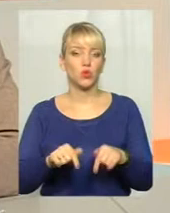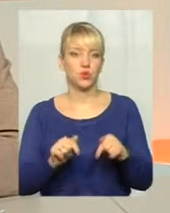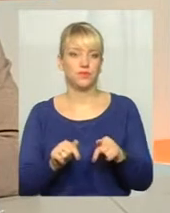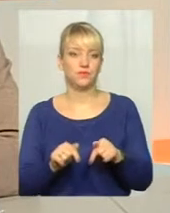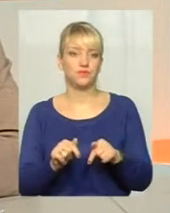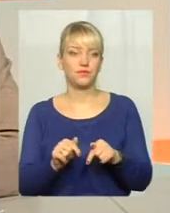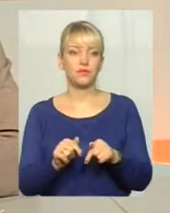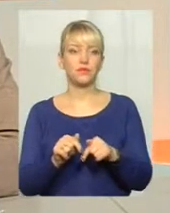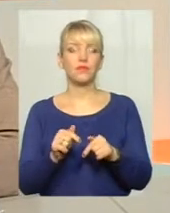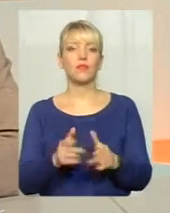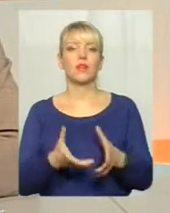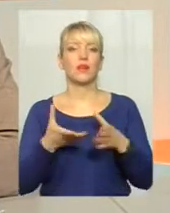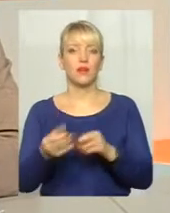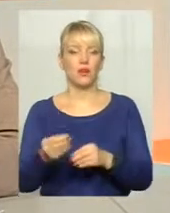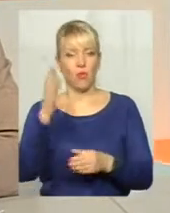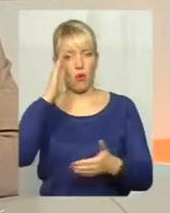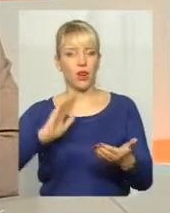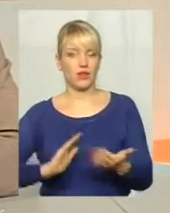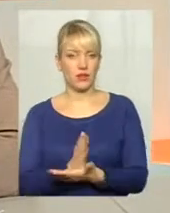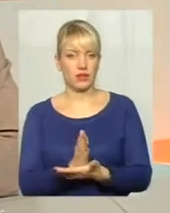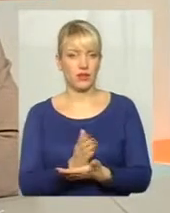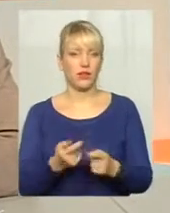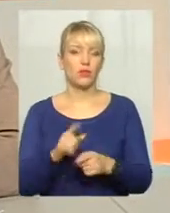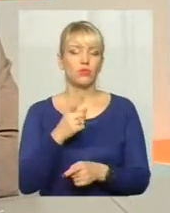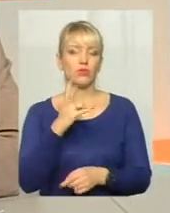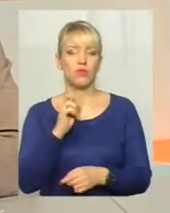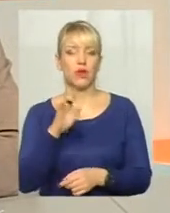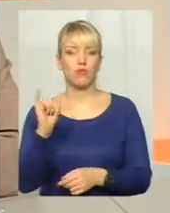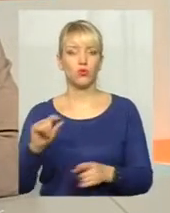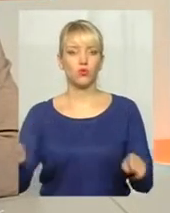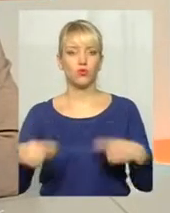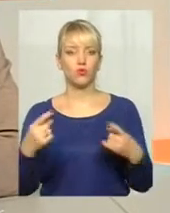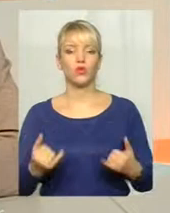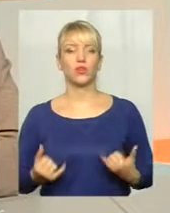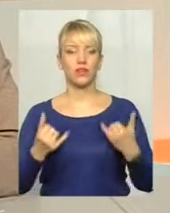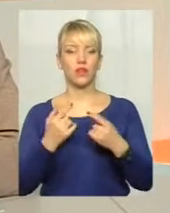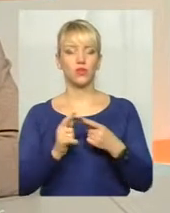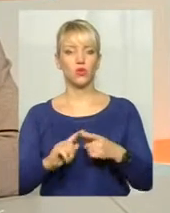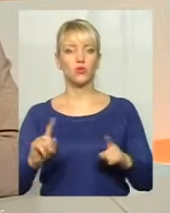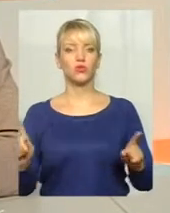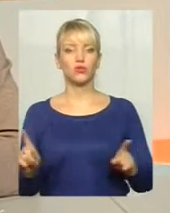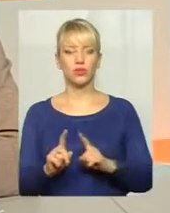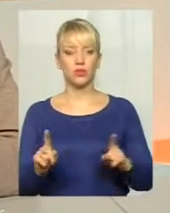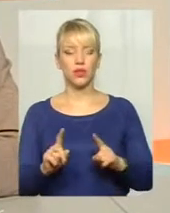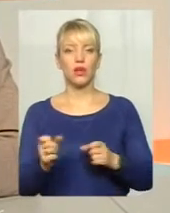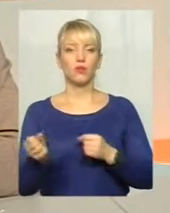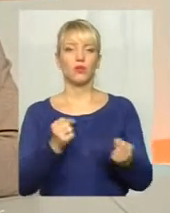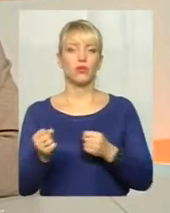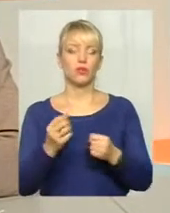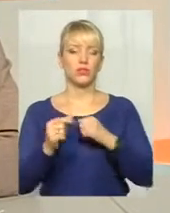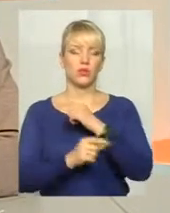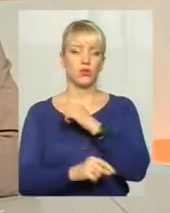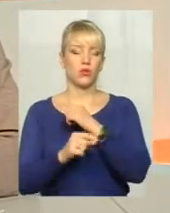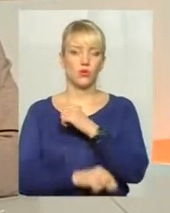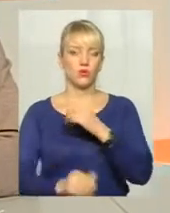ну, відіграє дуже велику роль політика. Тому що НАБУ створена саме для того, щоб боротися з корупцією в